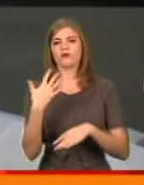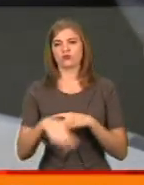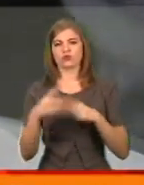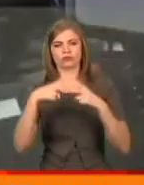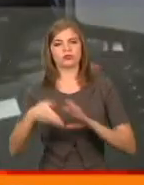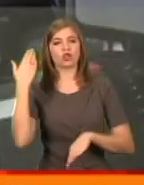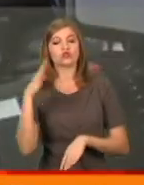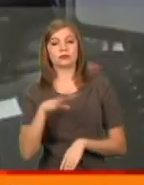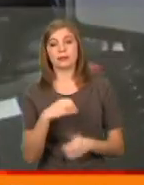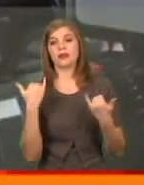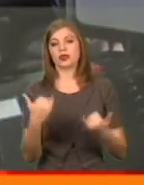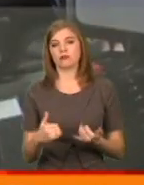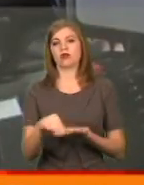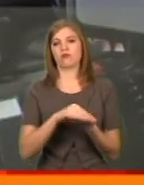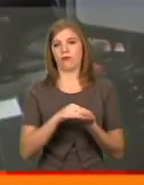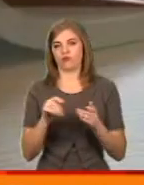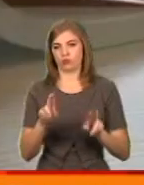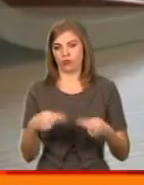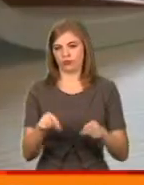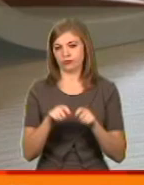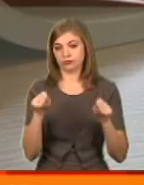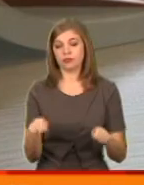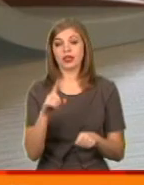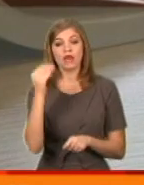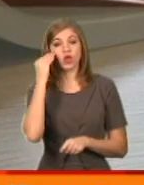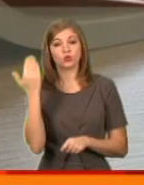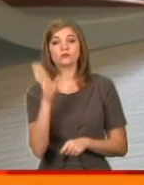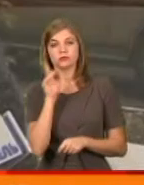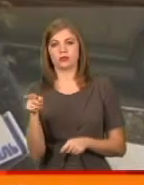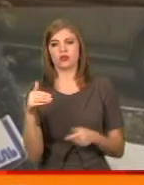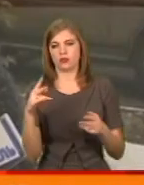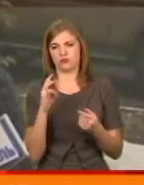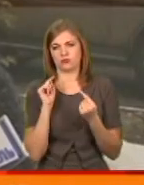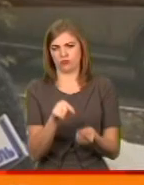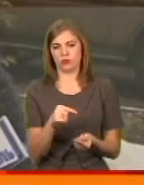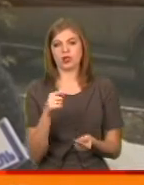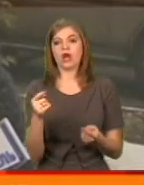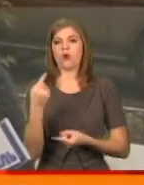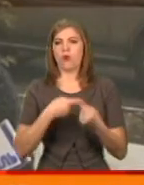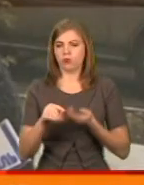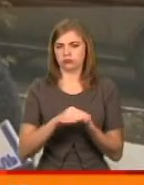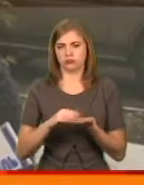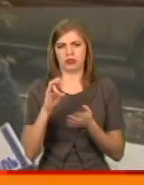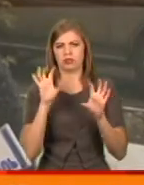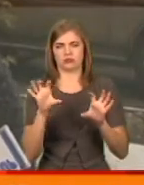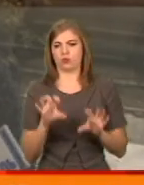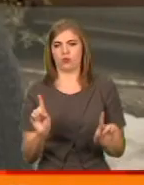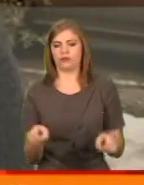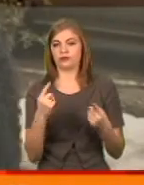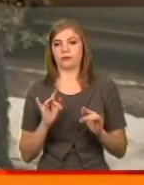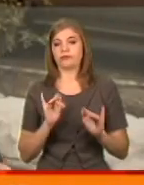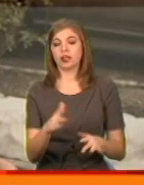розслідували раніше, тепер відкрили повторно, на думку Астафєвої, протиправно. Заново, незаконно возобновили це